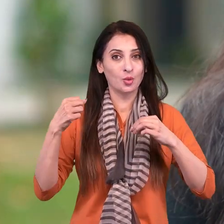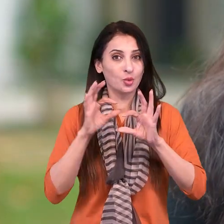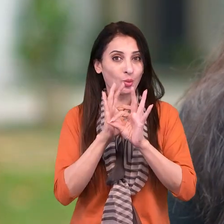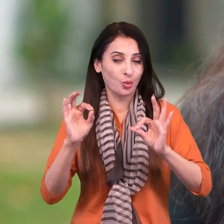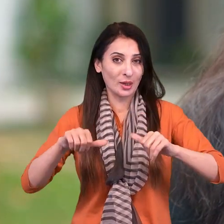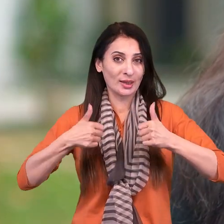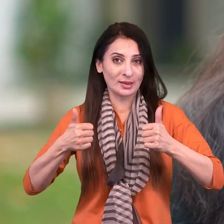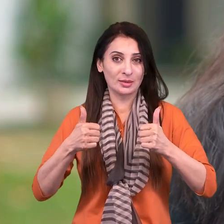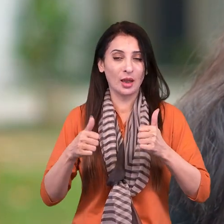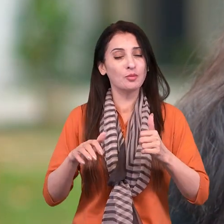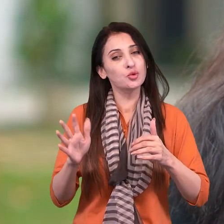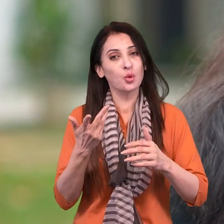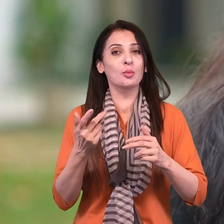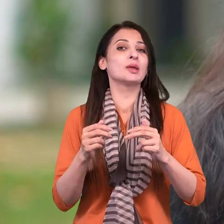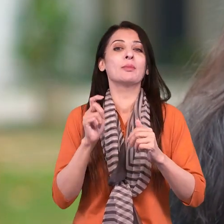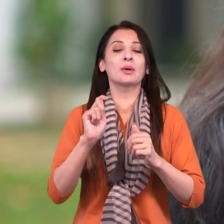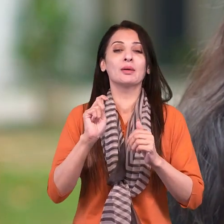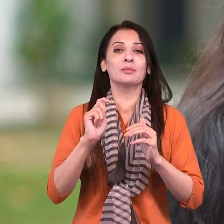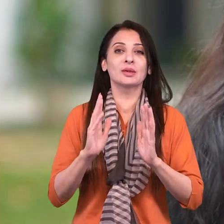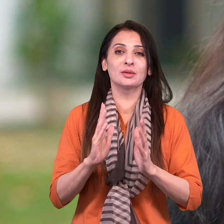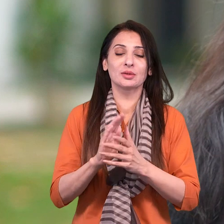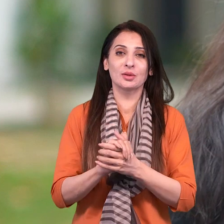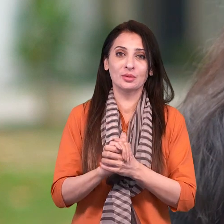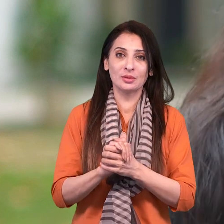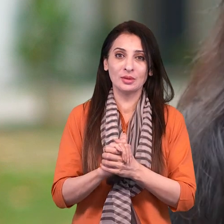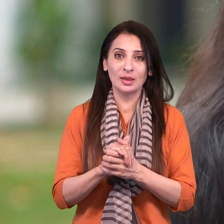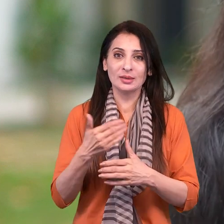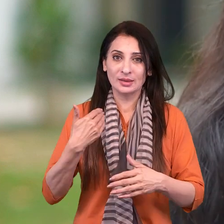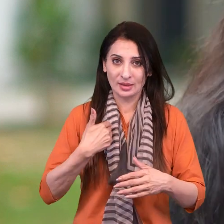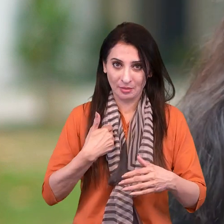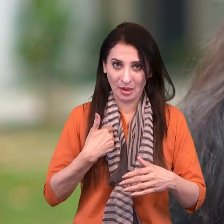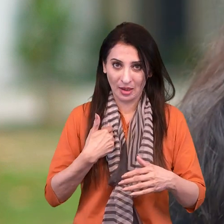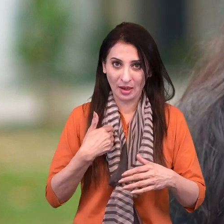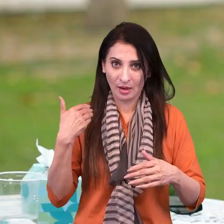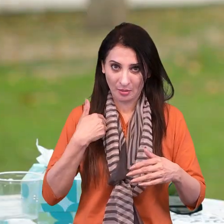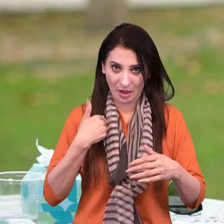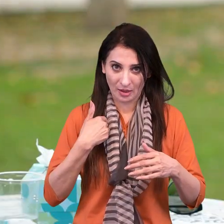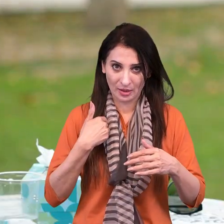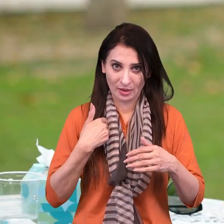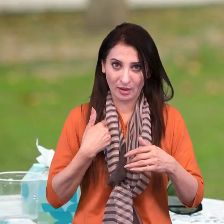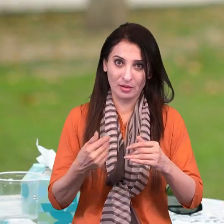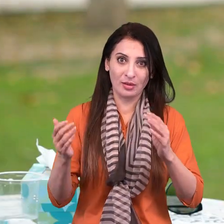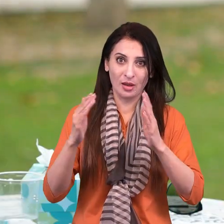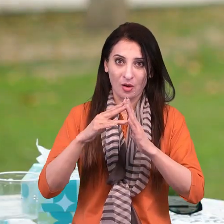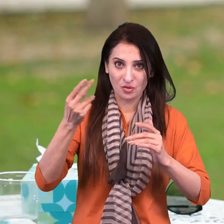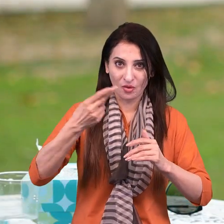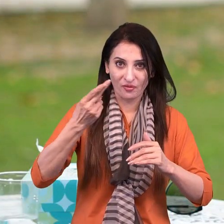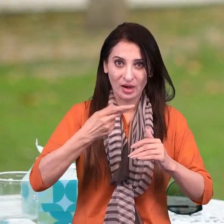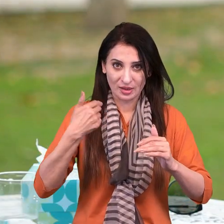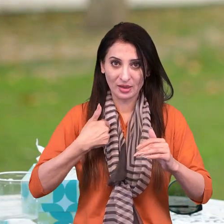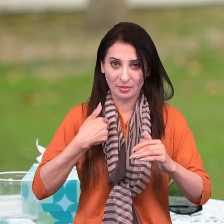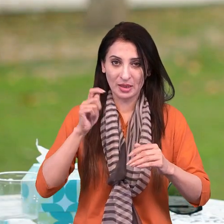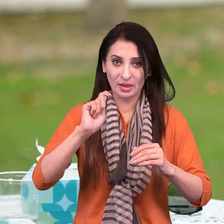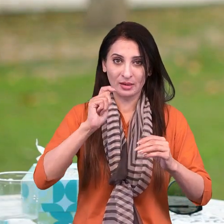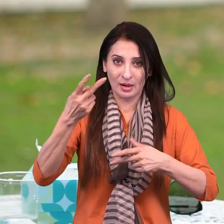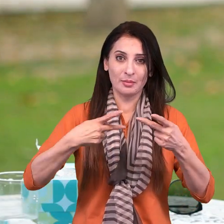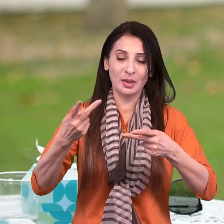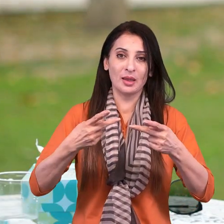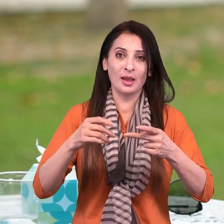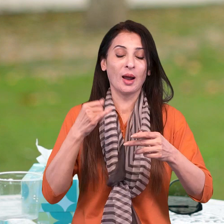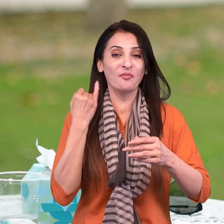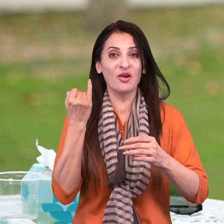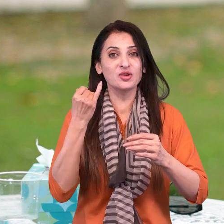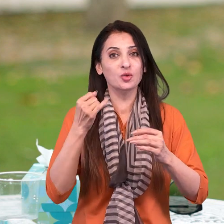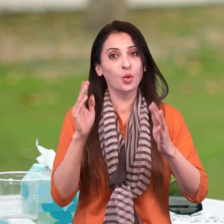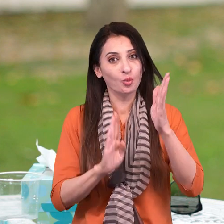तो आई फील कि अगर हम अपनी जो भी काम कर रहे हों उसके थ्रू हम फैशन को इस तरीके से प्रमोट कर